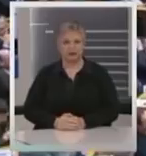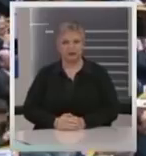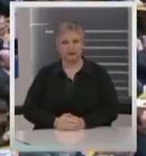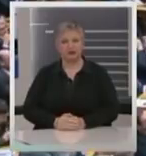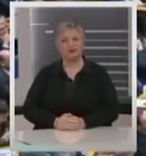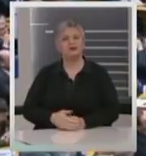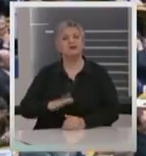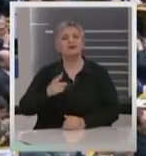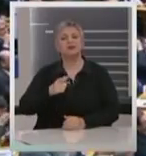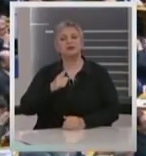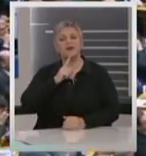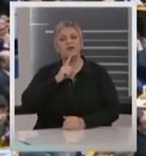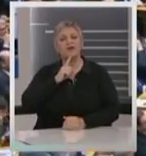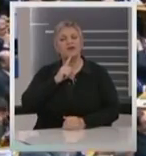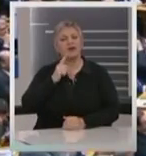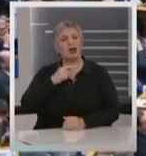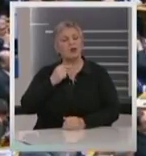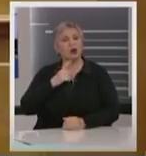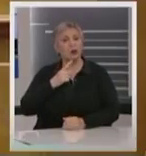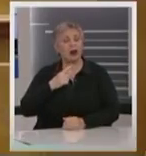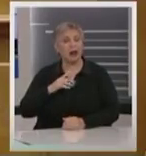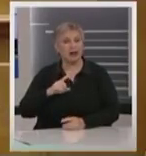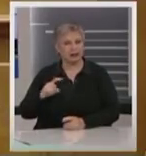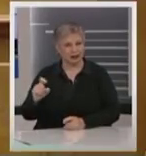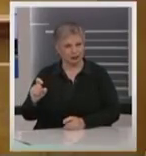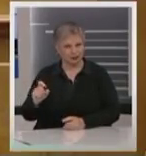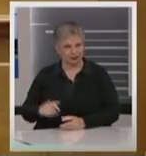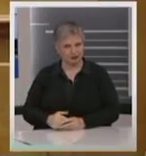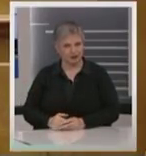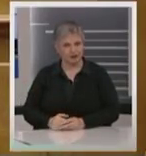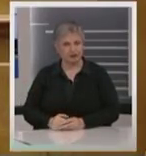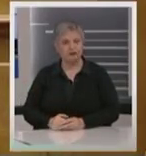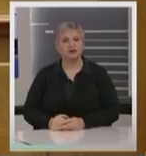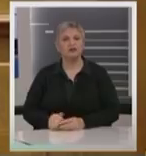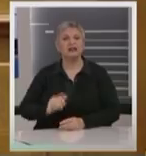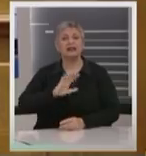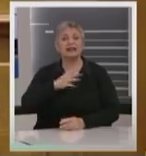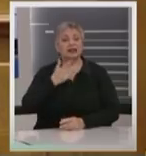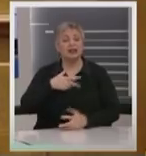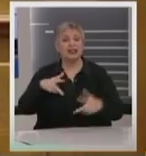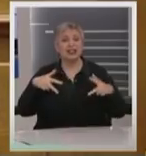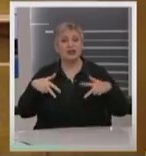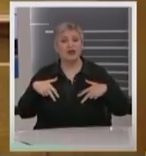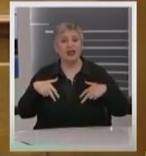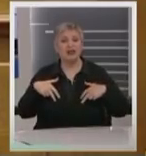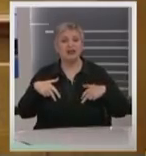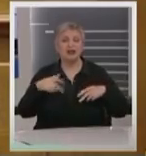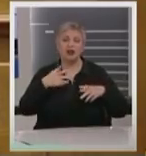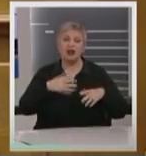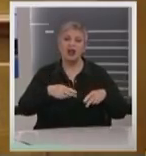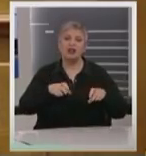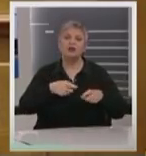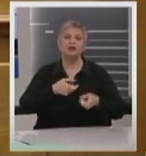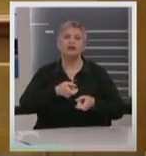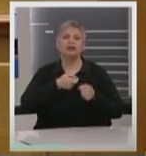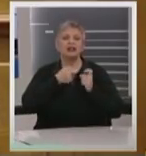τι λέει η κυρία Κωνσταντοπούλου? Είστε, ακούστε, μία εγκληματική κυβέρνηση που ταυτίζει την αριστερά με